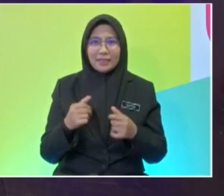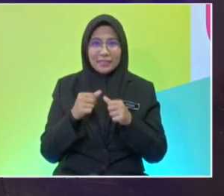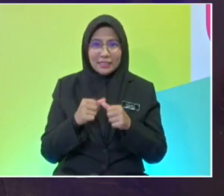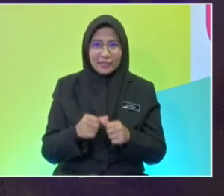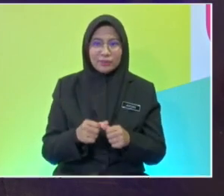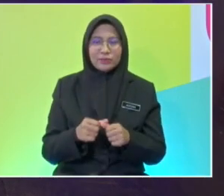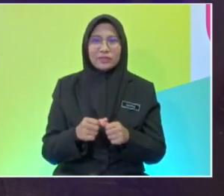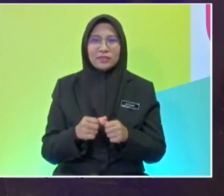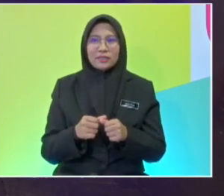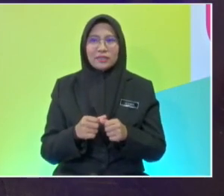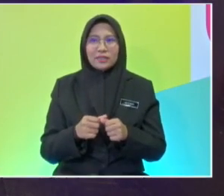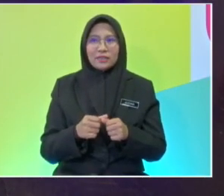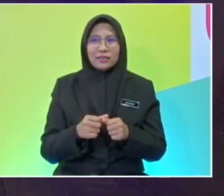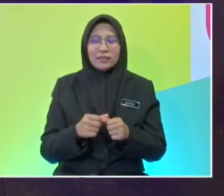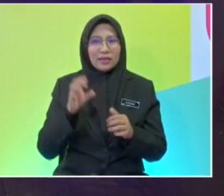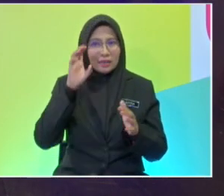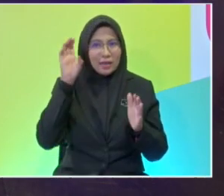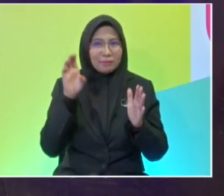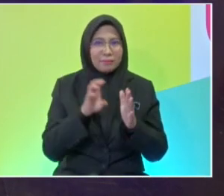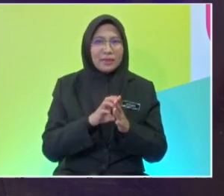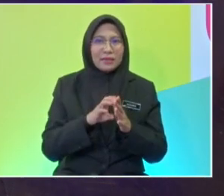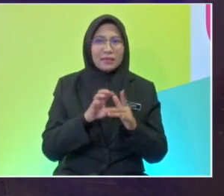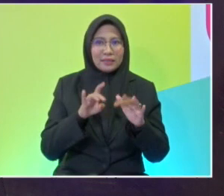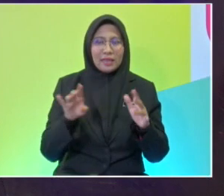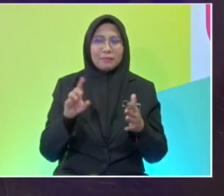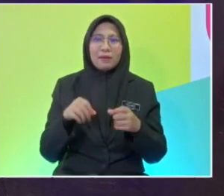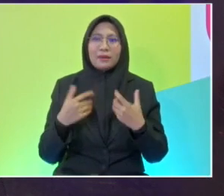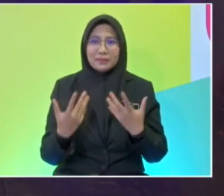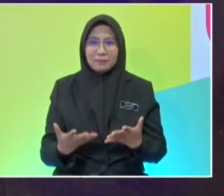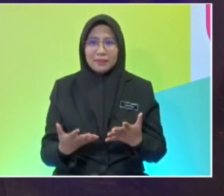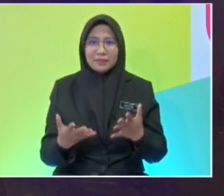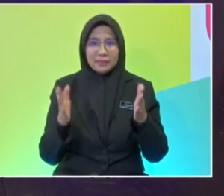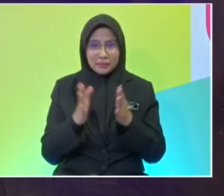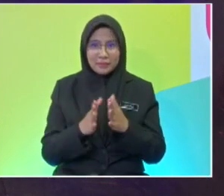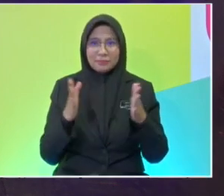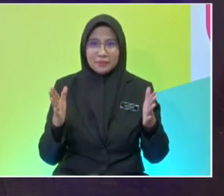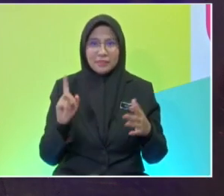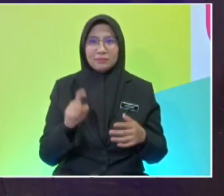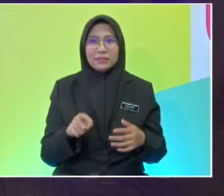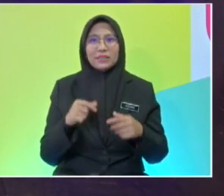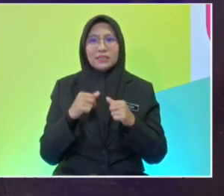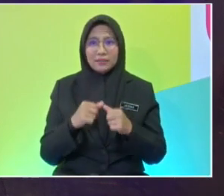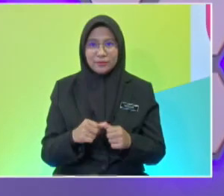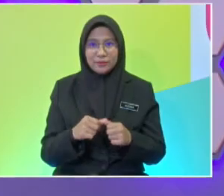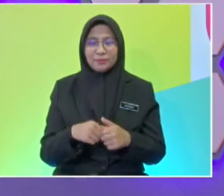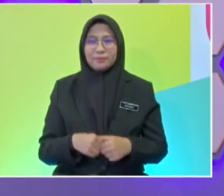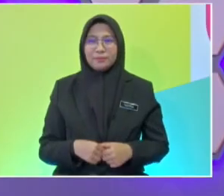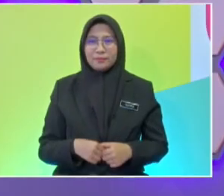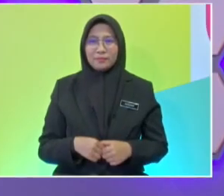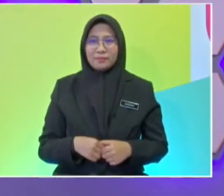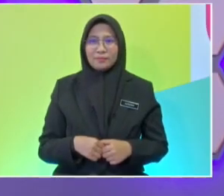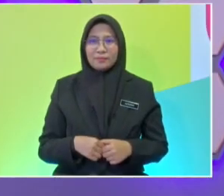nanti kena ambil Bagaimana rupa dalam soal dan contoh